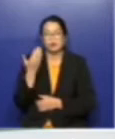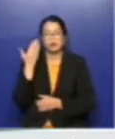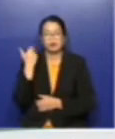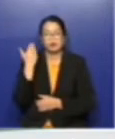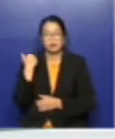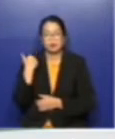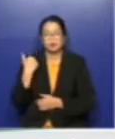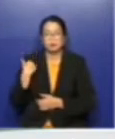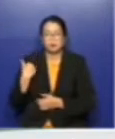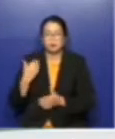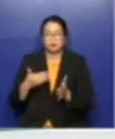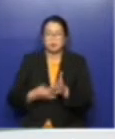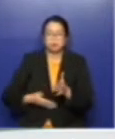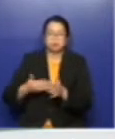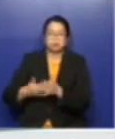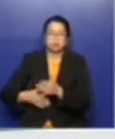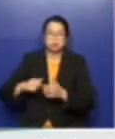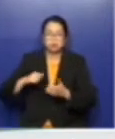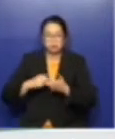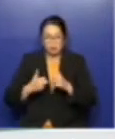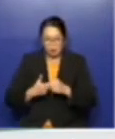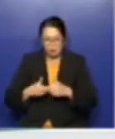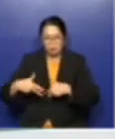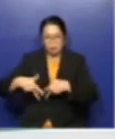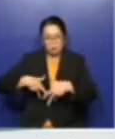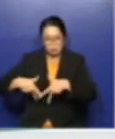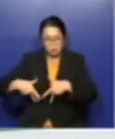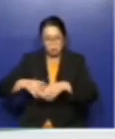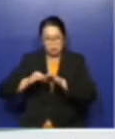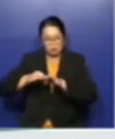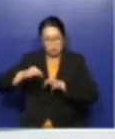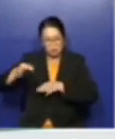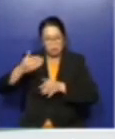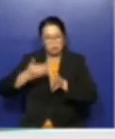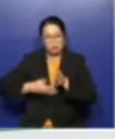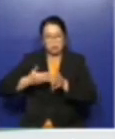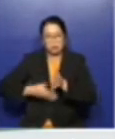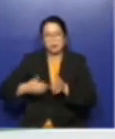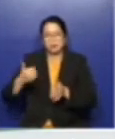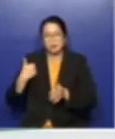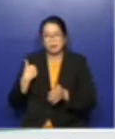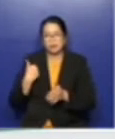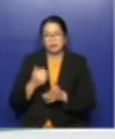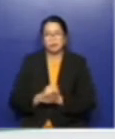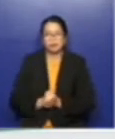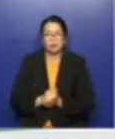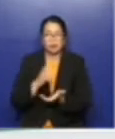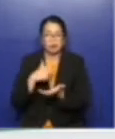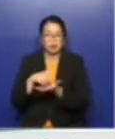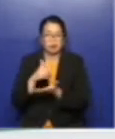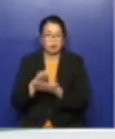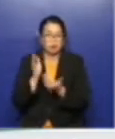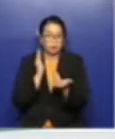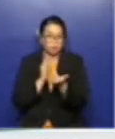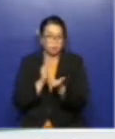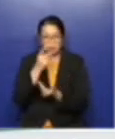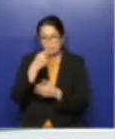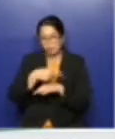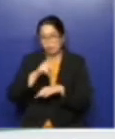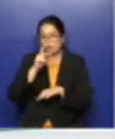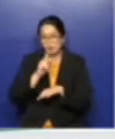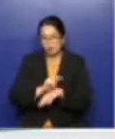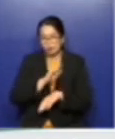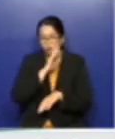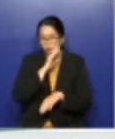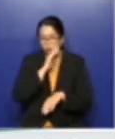างความเดือดร้อนให้กับชนบทเป็นอย่างมากท่านประธานกับเรียนท่านประธานให้ทราบว่าเวลาที่